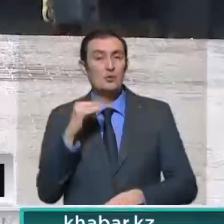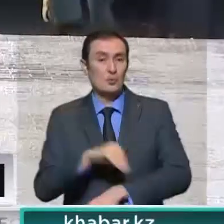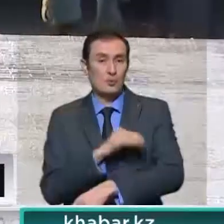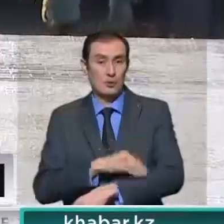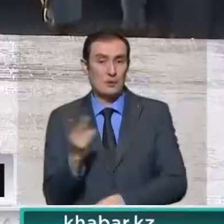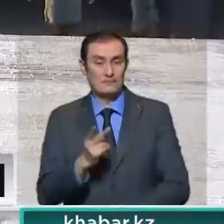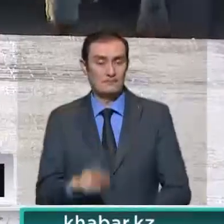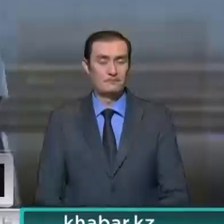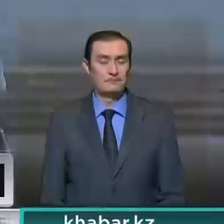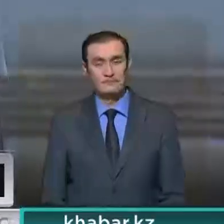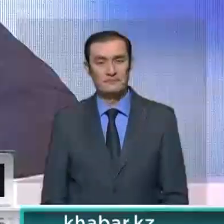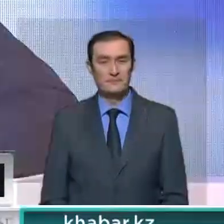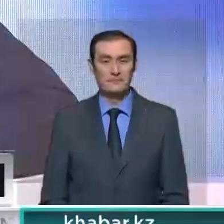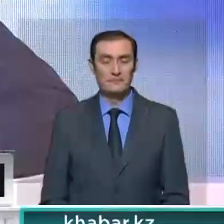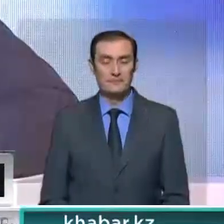супруги